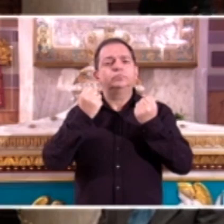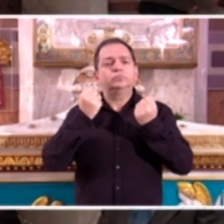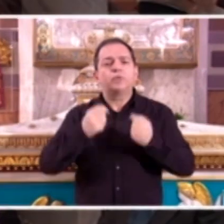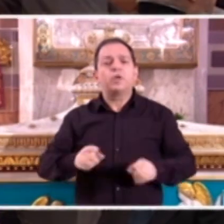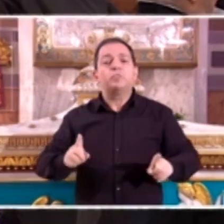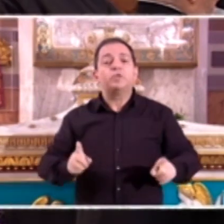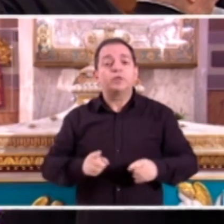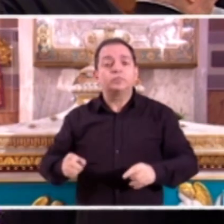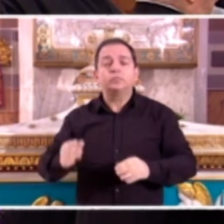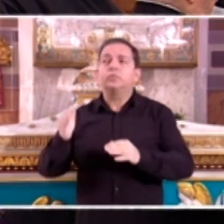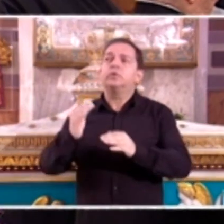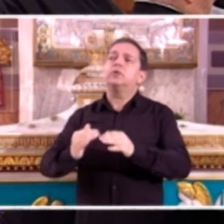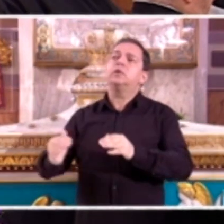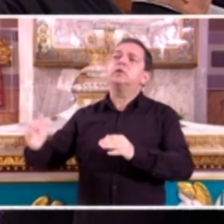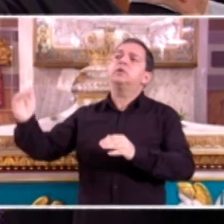δεισπόμεν.